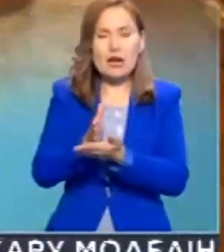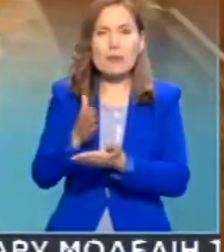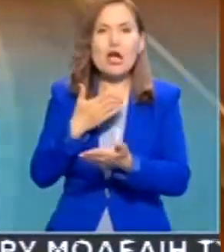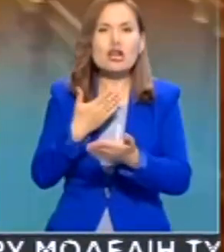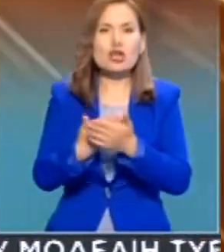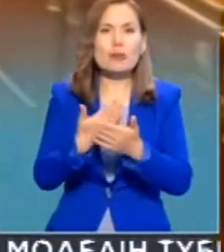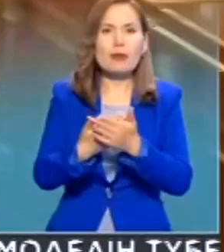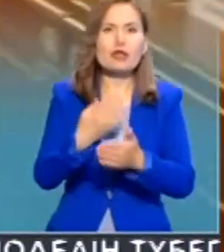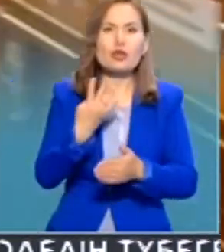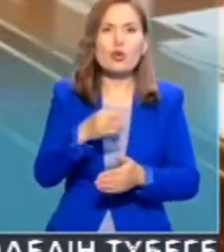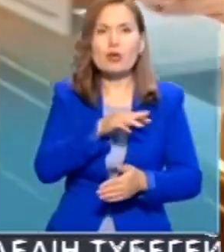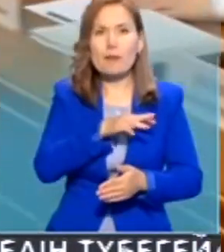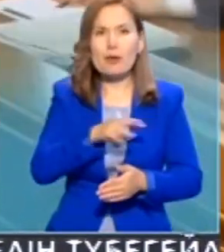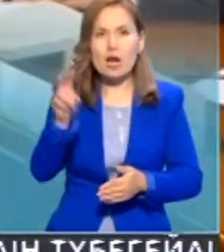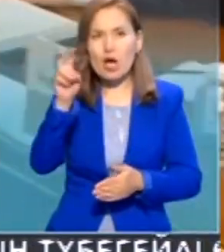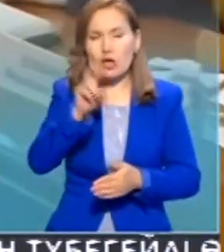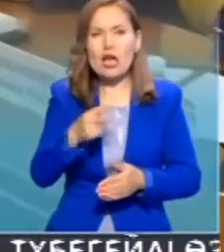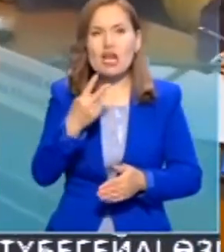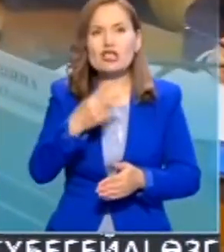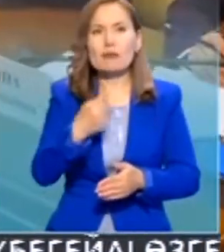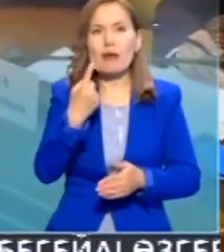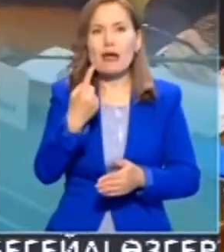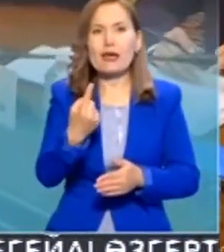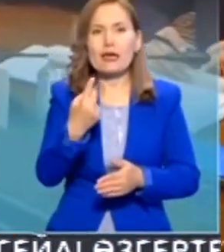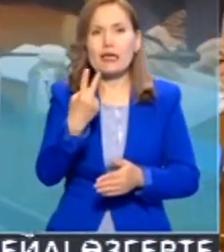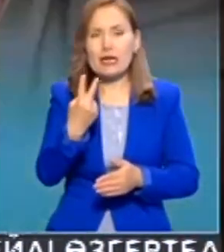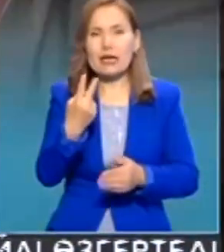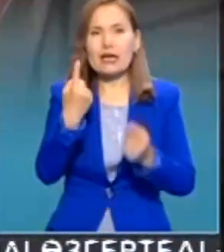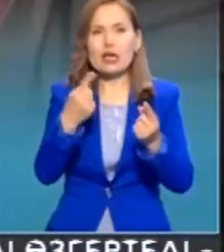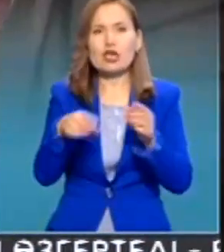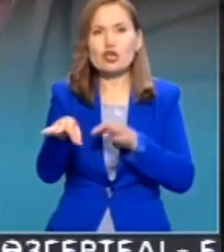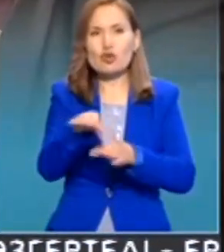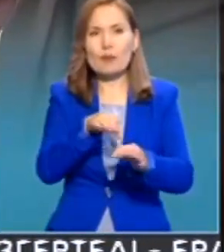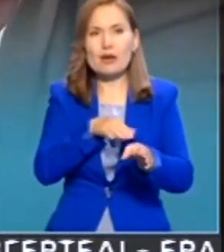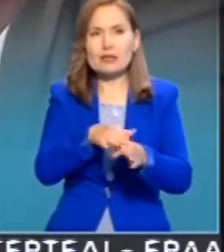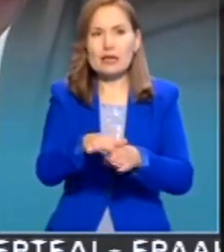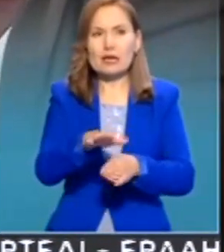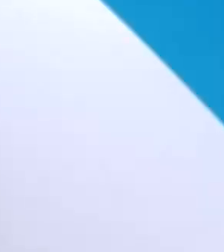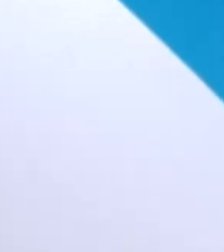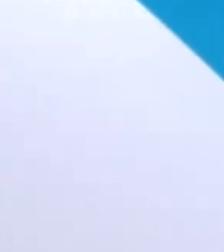4 миллиард долларға жуық 22 ірі жоба іске асырылып жатыр.